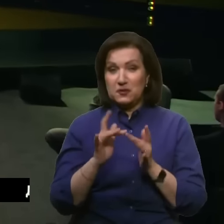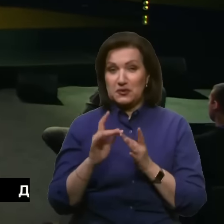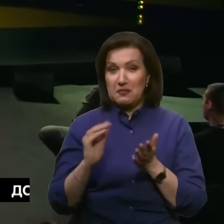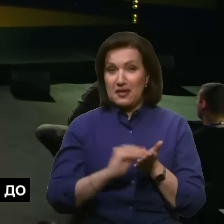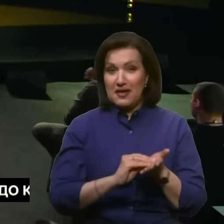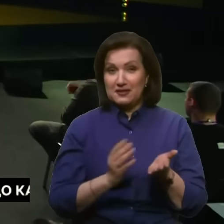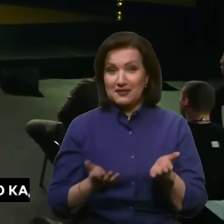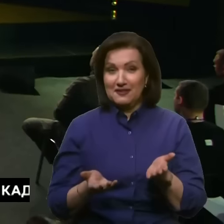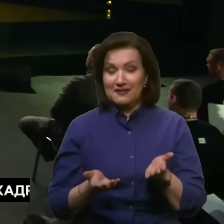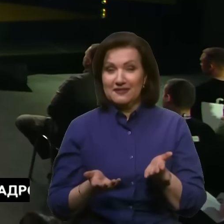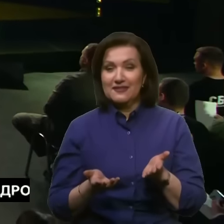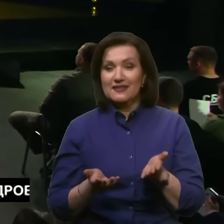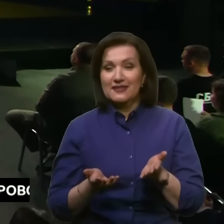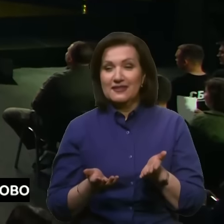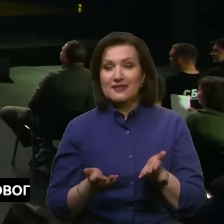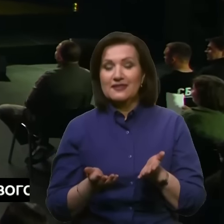соцмережах?